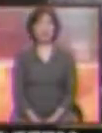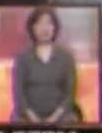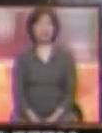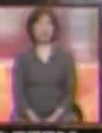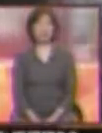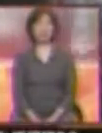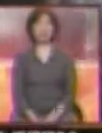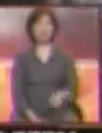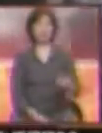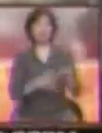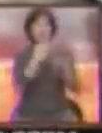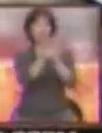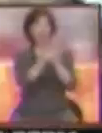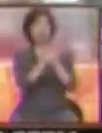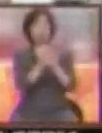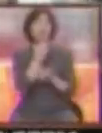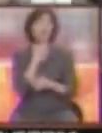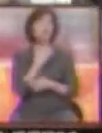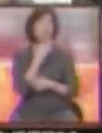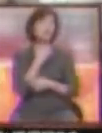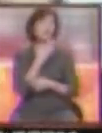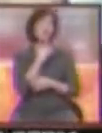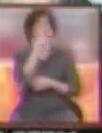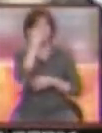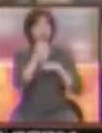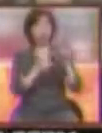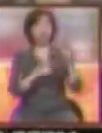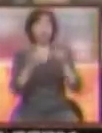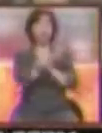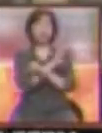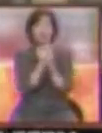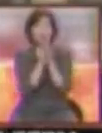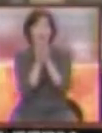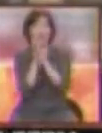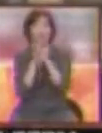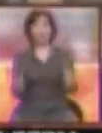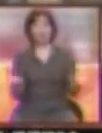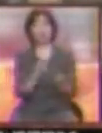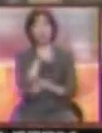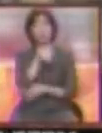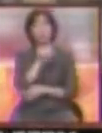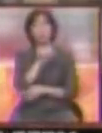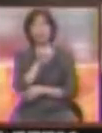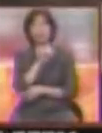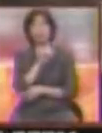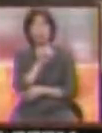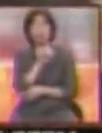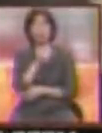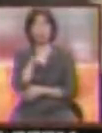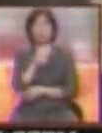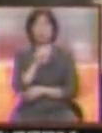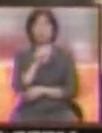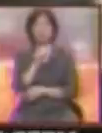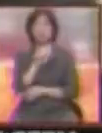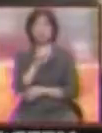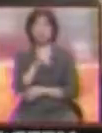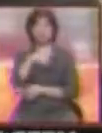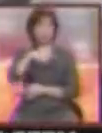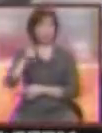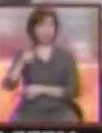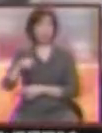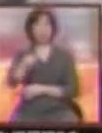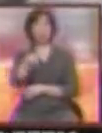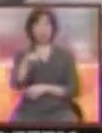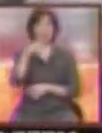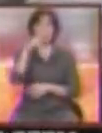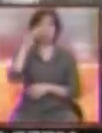Sa liit ng seldang ito, parang sardinas na nagsisiksika ng mga detainee dito sa Pasay PNP headquarters. Kanya-kanyang diskarte sila sa pagtulog.